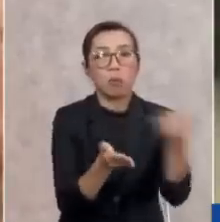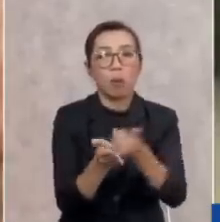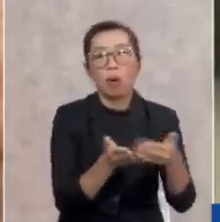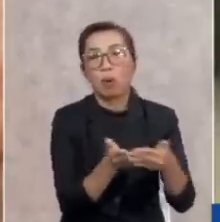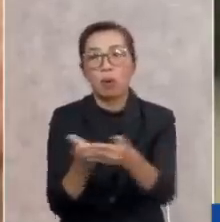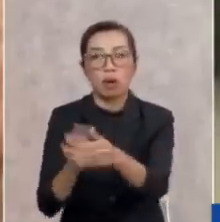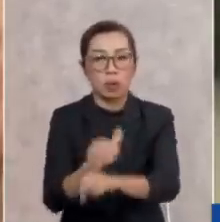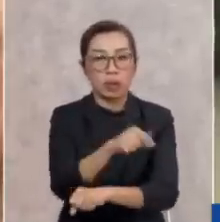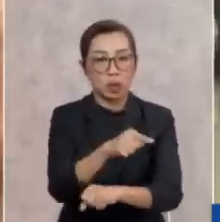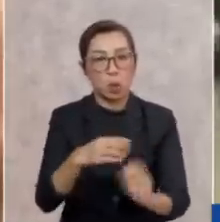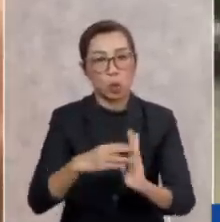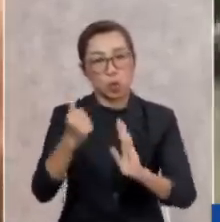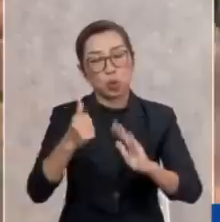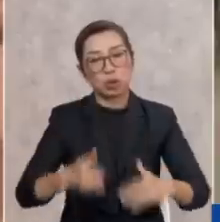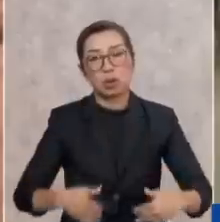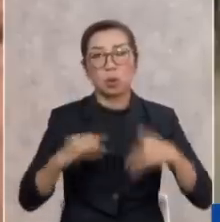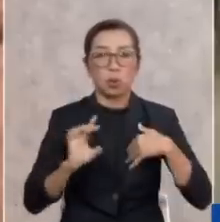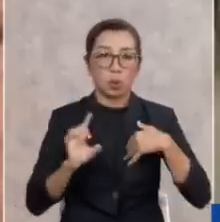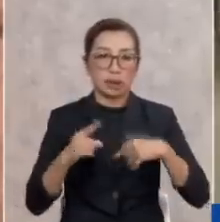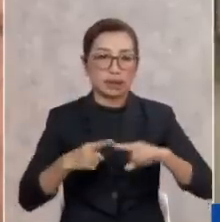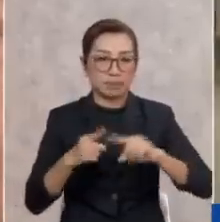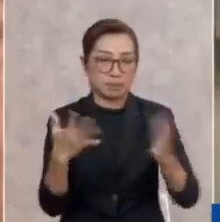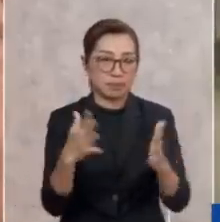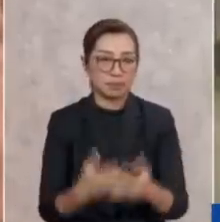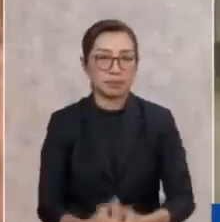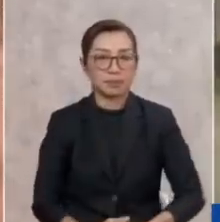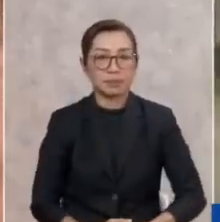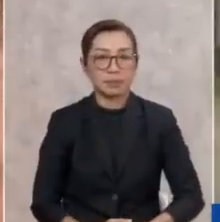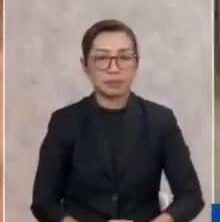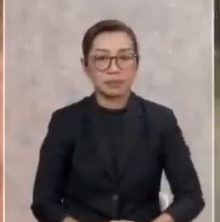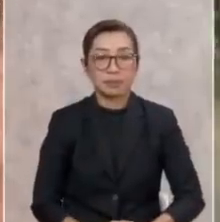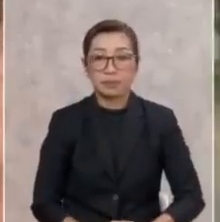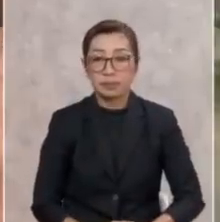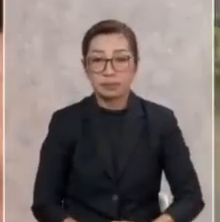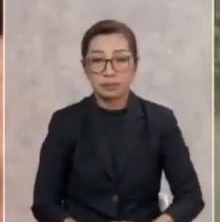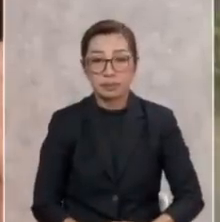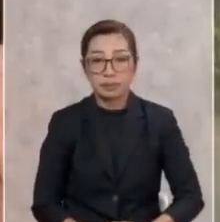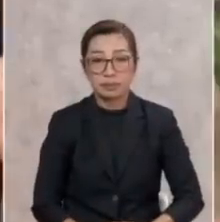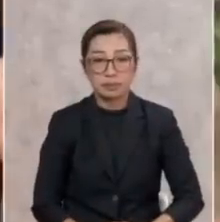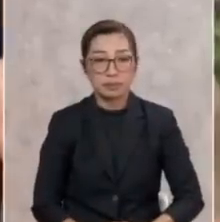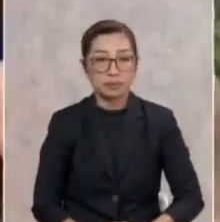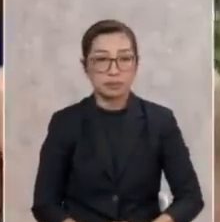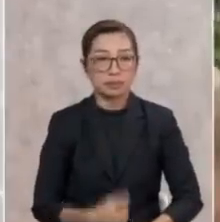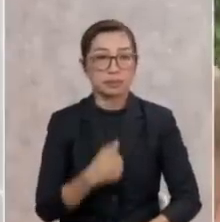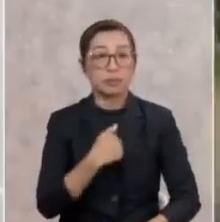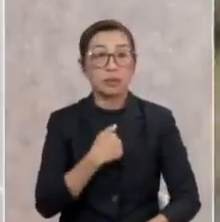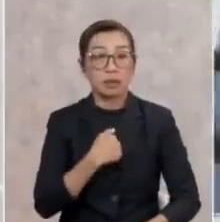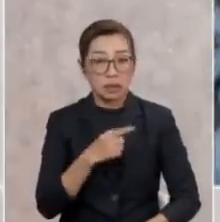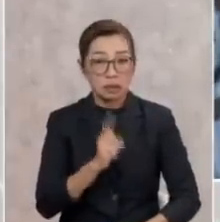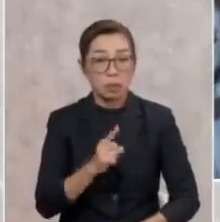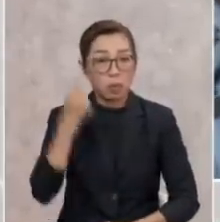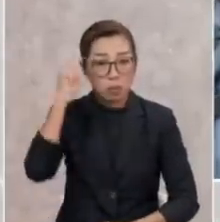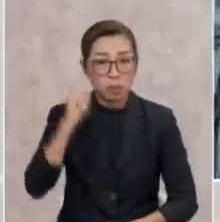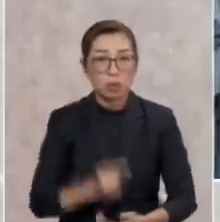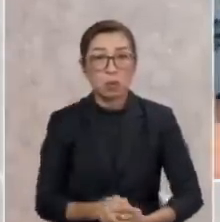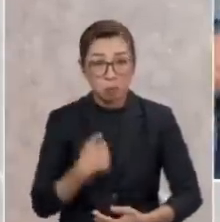ดเจ็บอะไรหนักครับ ค่ะ เป็นน้ำไหลที่เดือดครับเราไม่คุ้นเส้นทางเพราะมันอยู่ที่เดือดแล้วมันก็ไปชนกับรถน้ำ